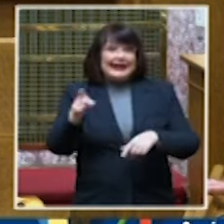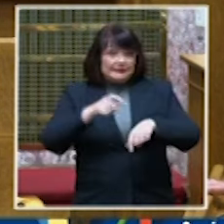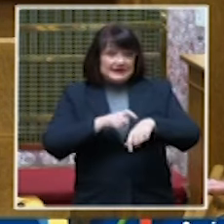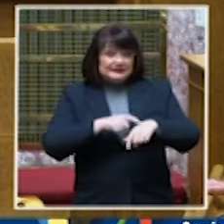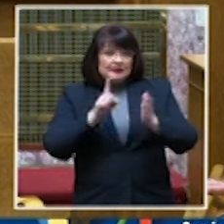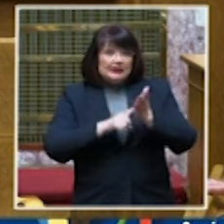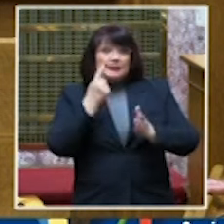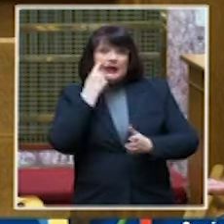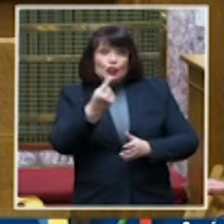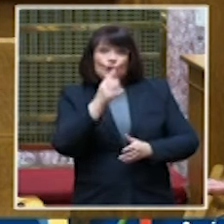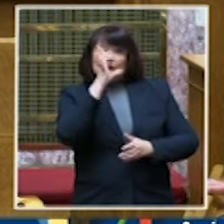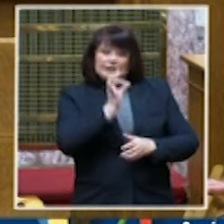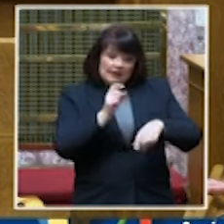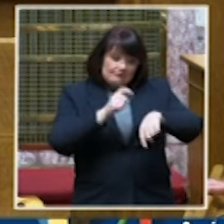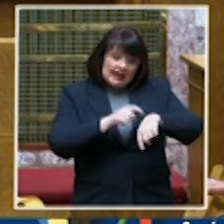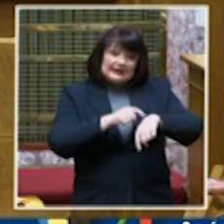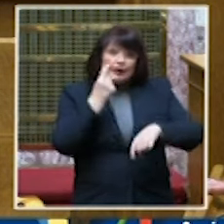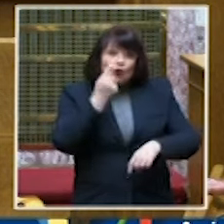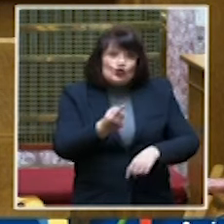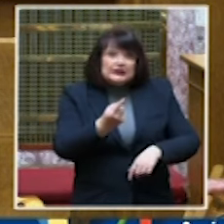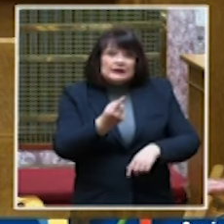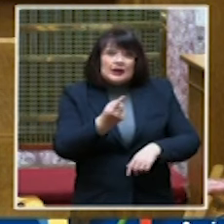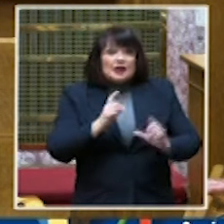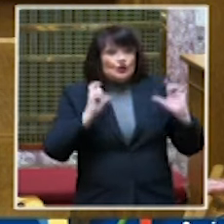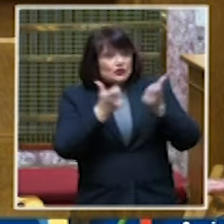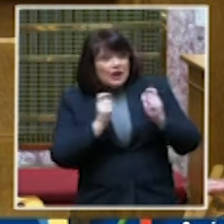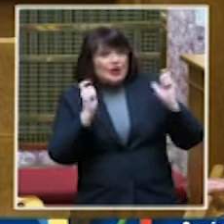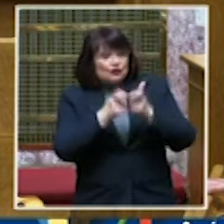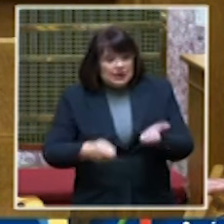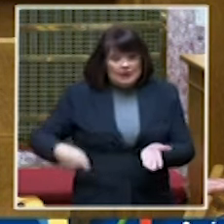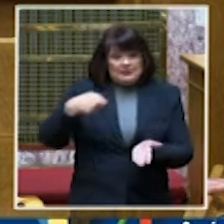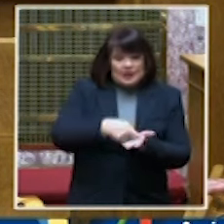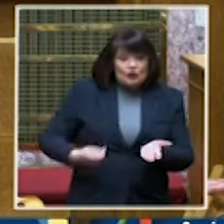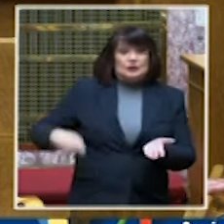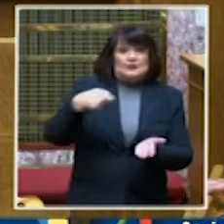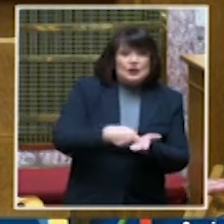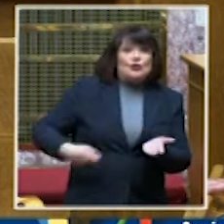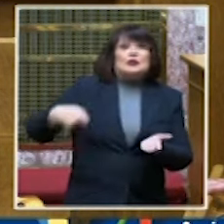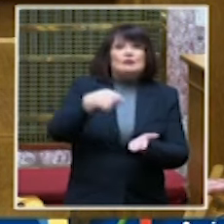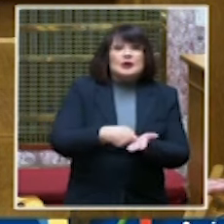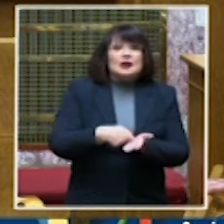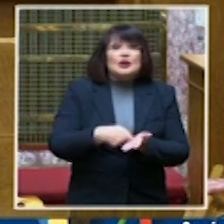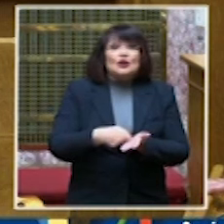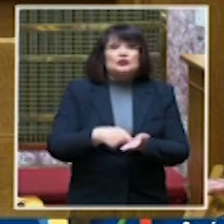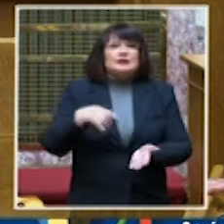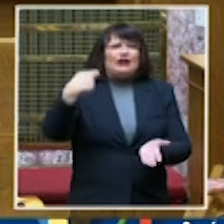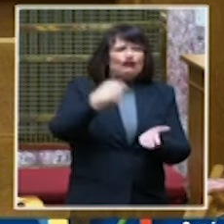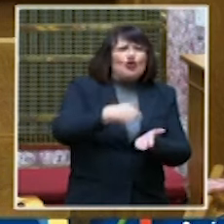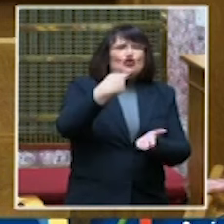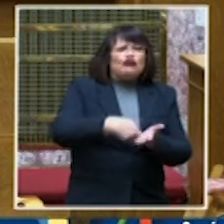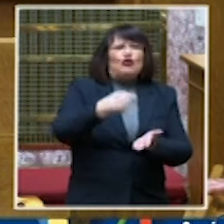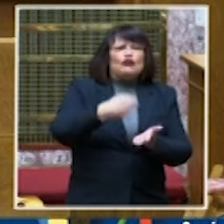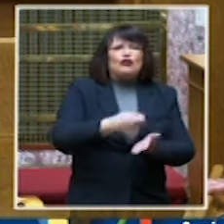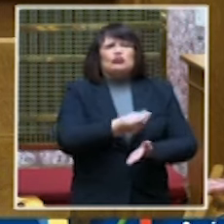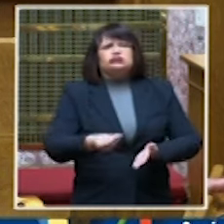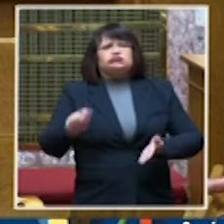Η οικογένεια, η εκείνο, η οικογένεια για το άλλο, η οικογένεια το άλλο, για το άλλο και απίστευτη φορολογία η οποία